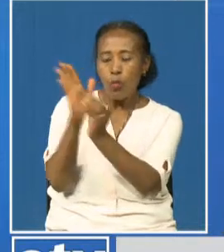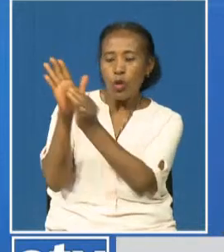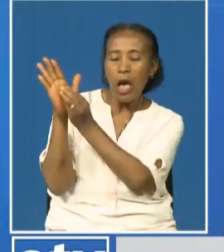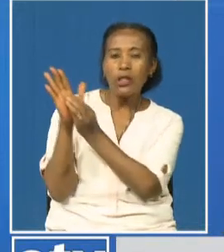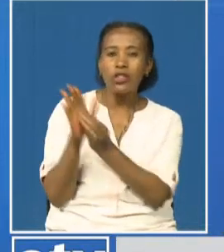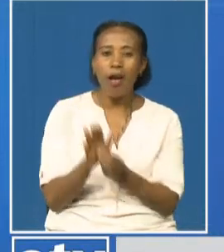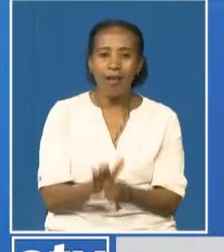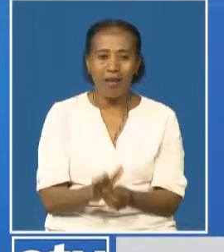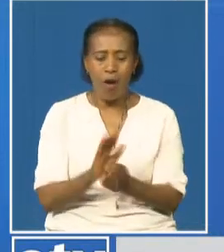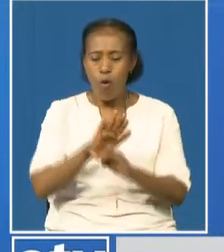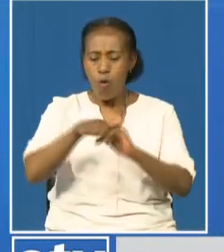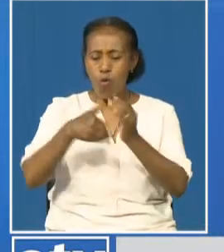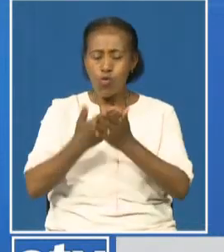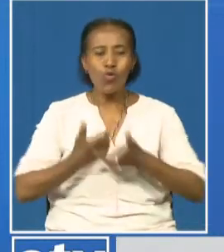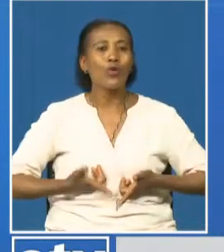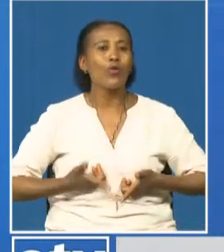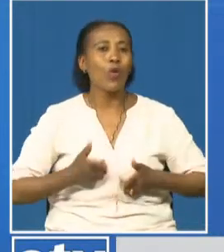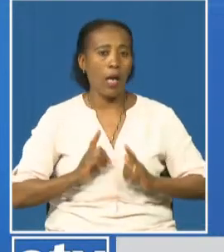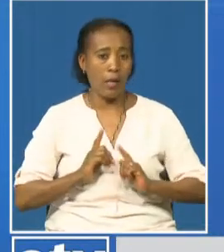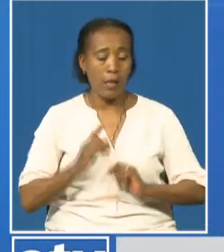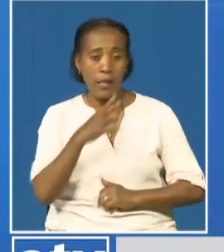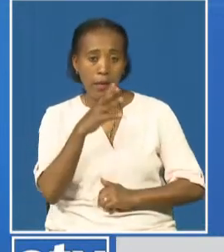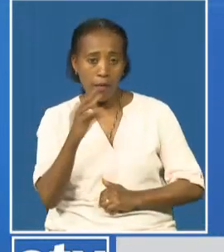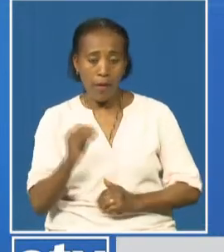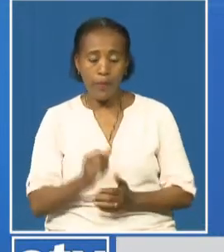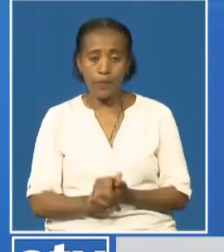ጫና ሁሉ ይኖራልና